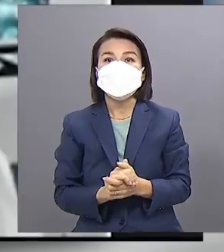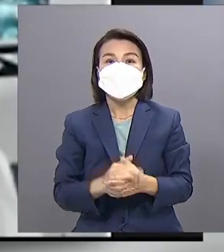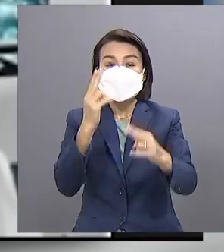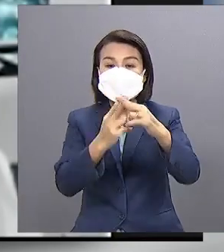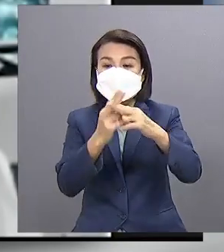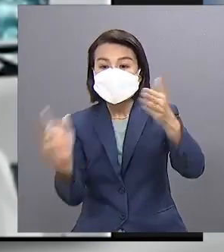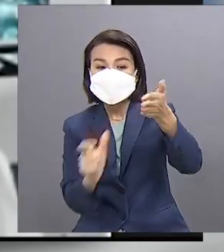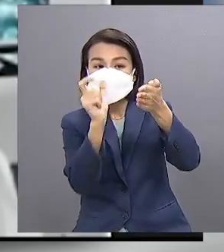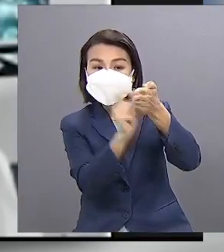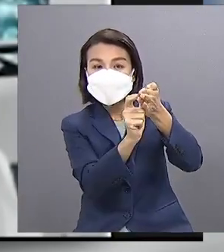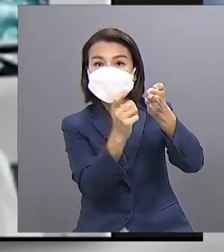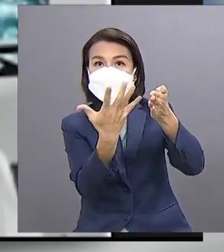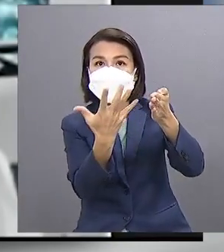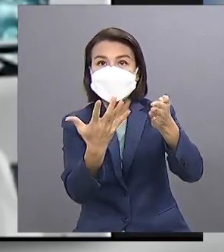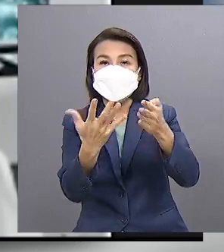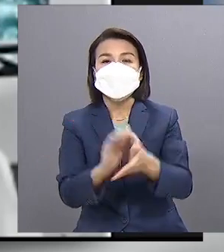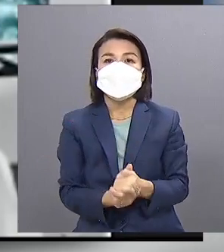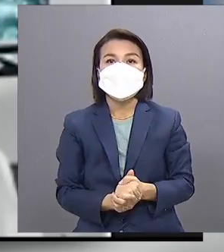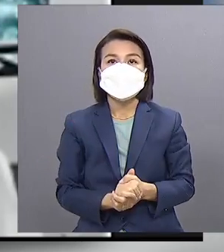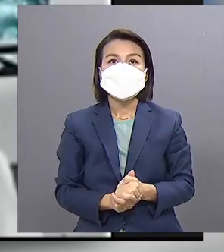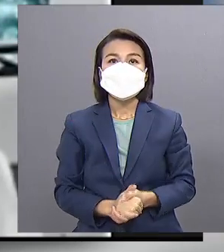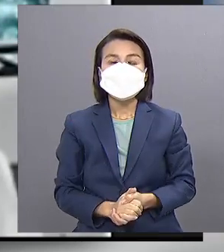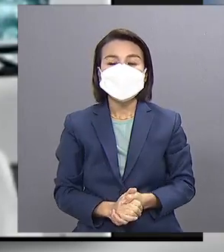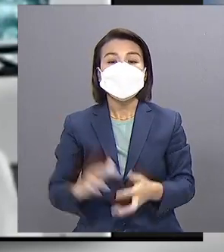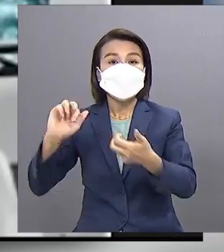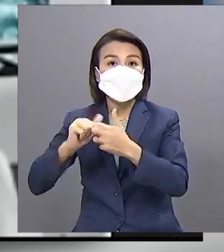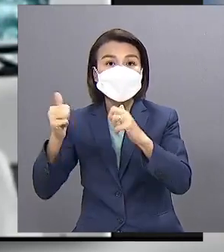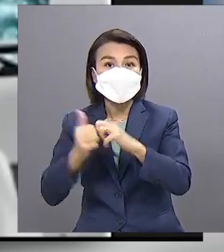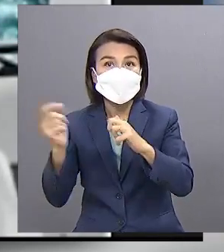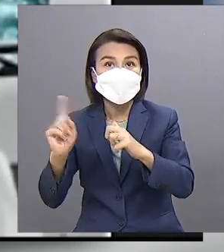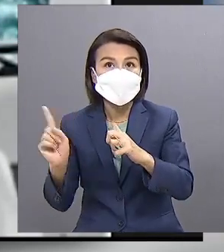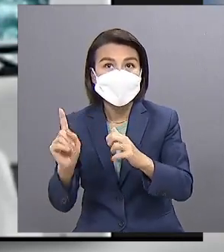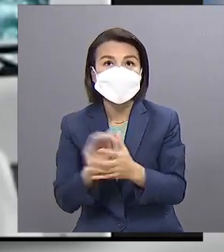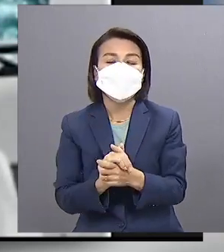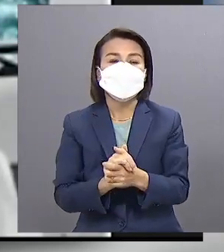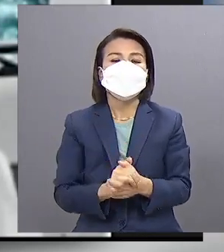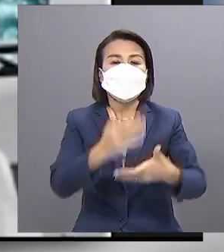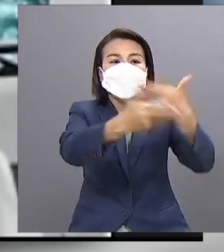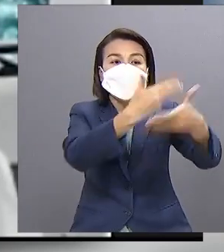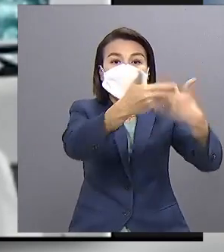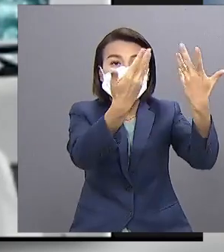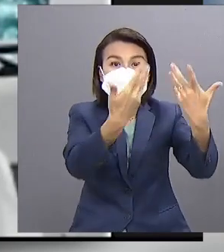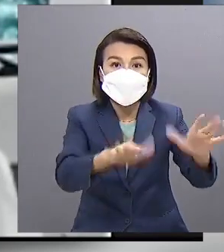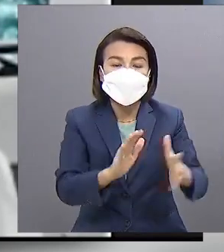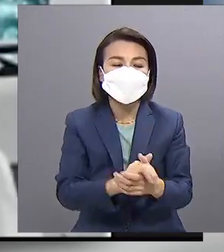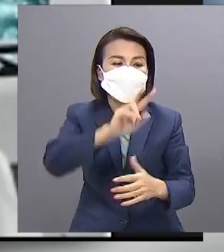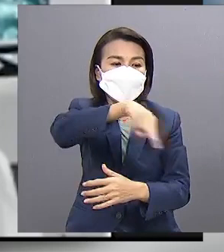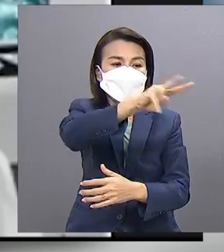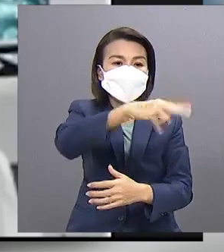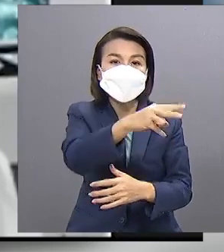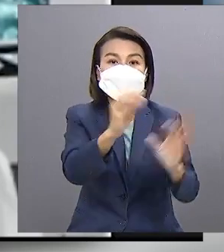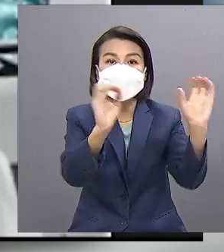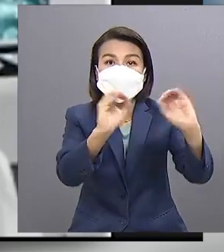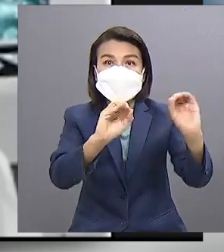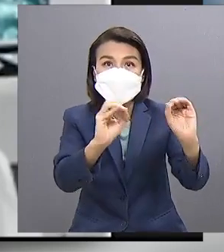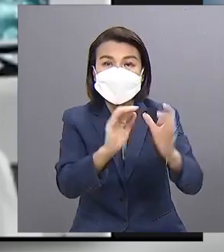มันไม่มีการตรวจหลังจากการที่ออกไปสู่ตลาดแล้วเข้าใจอยู่ว่าไปเพิ่มสมรรถภาพทางเพศ